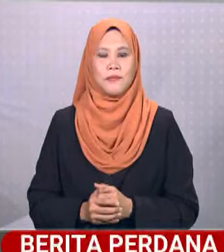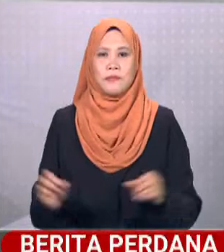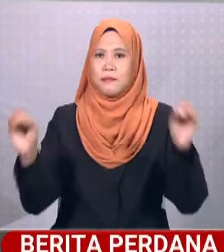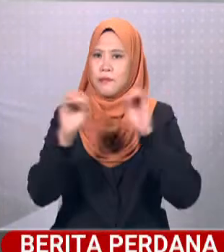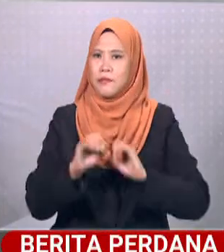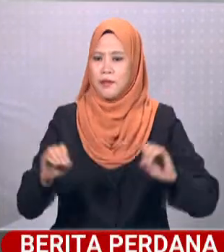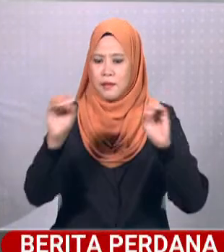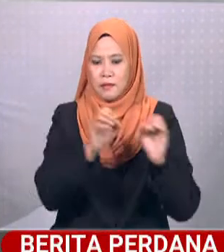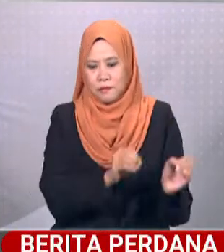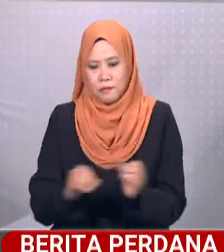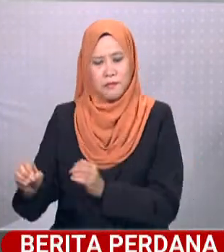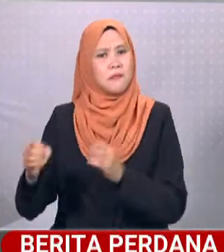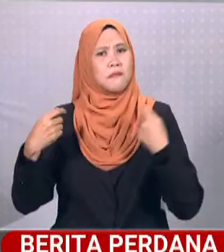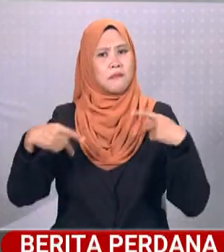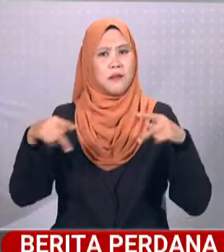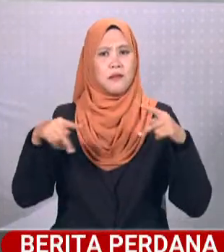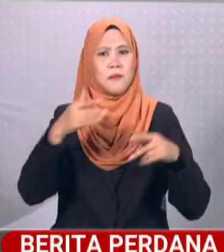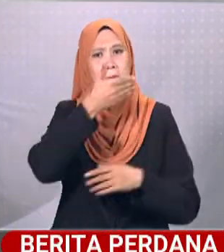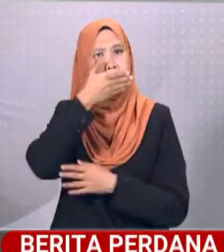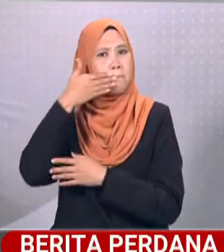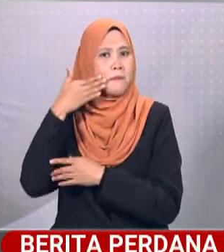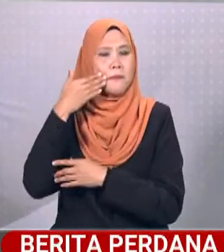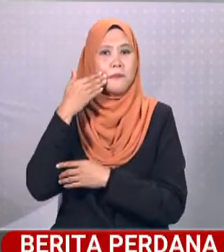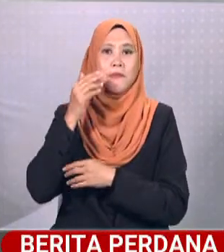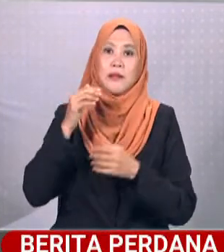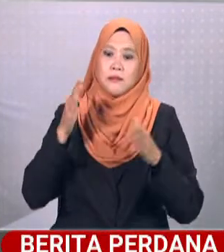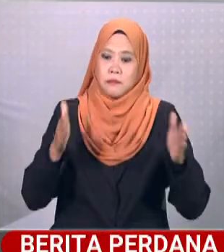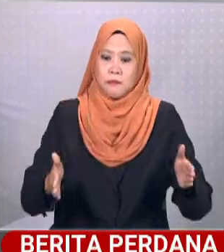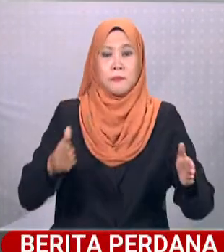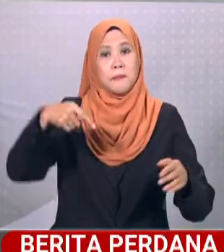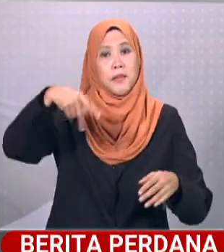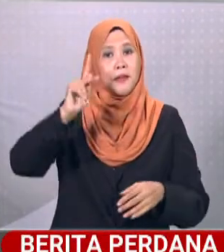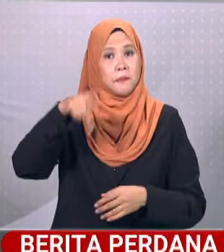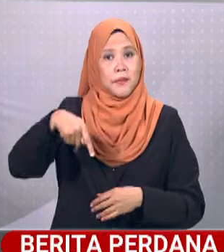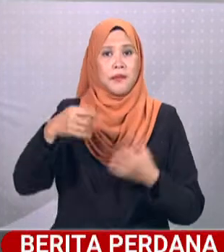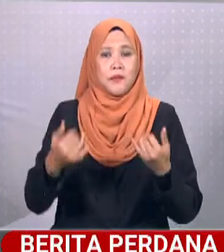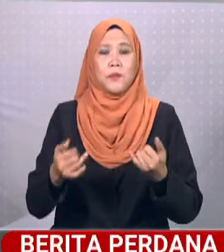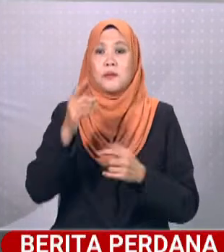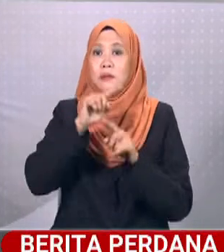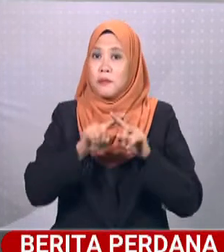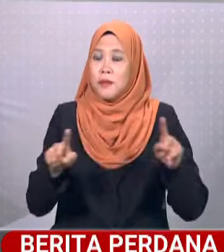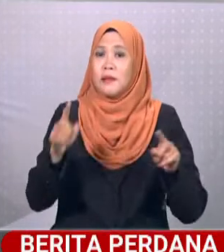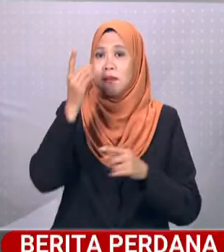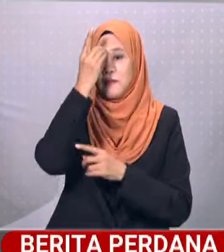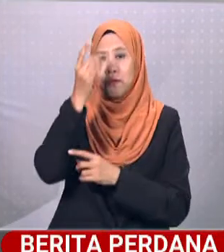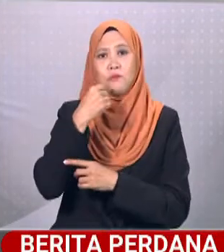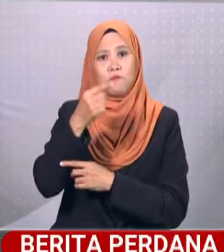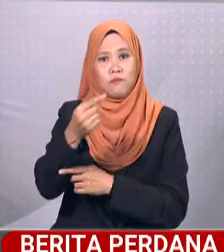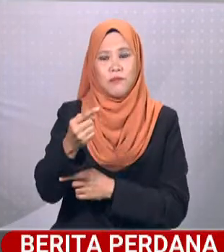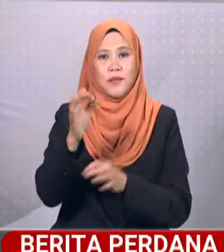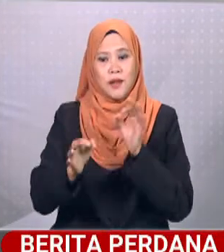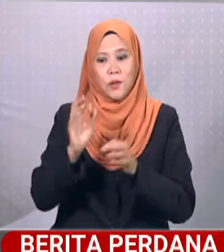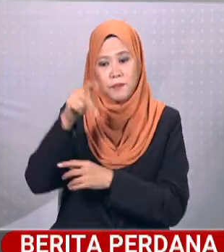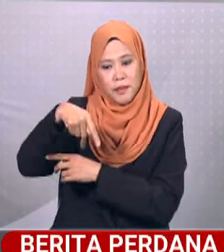Tiada penganjuran bazar Ramadan selagi PKP dilaksana. Bagaimanapun, Datuk Seri Ismail berkata jika PKP